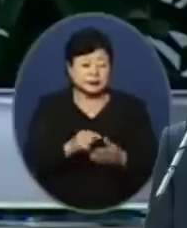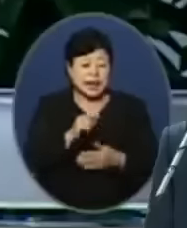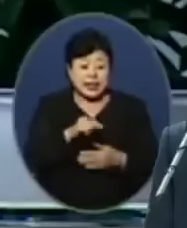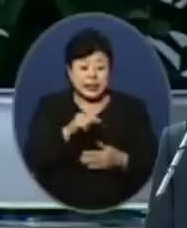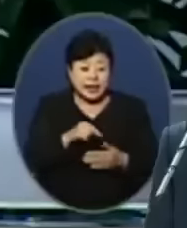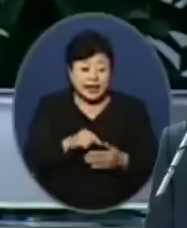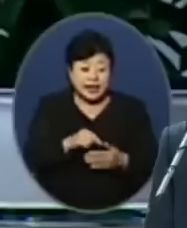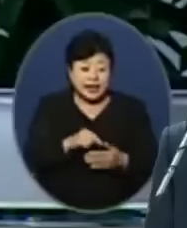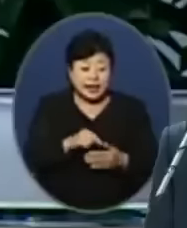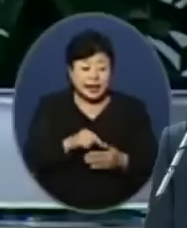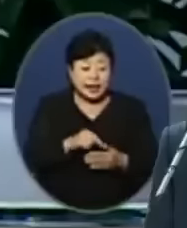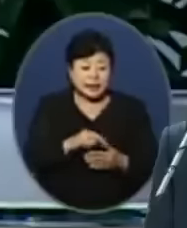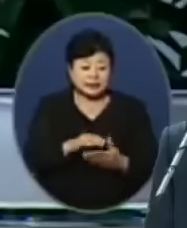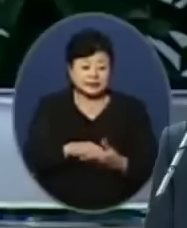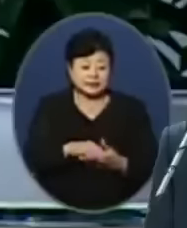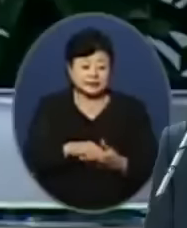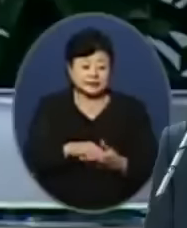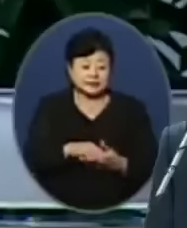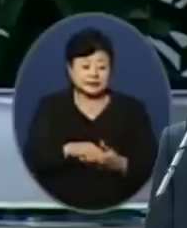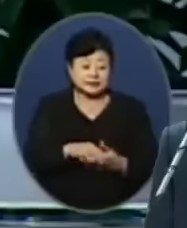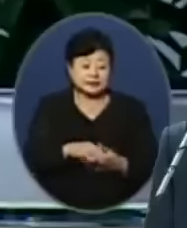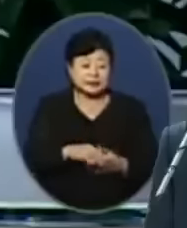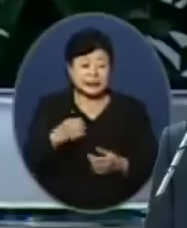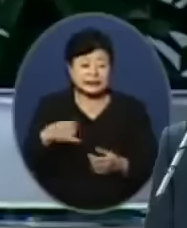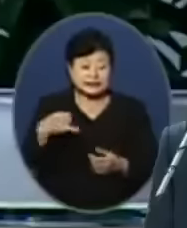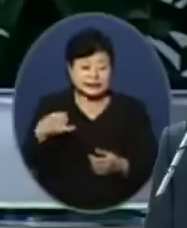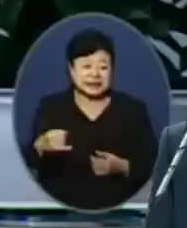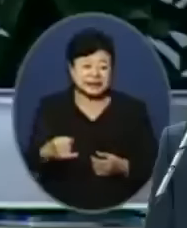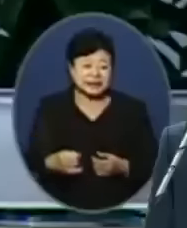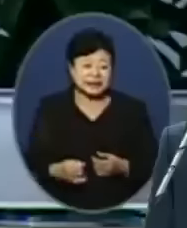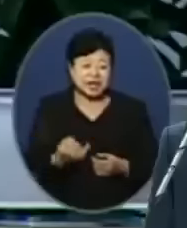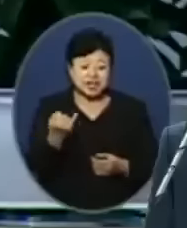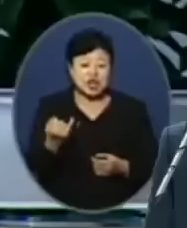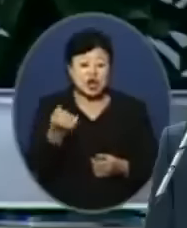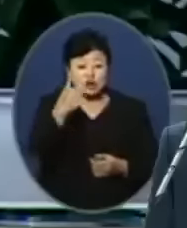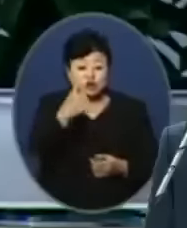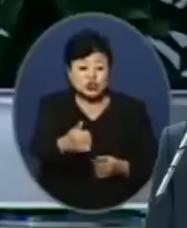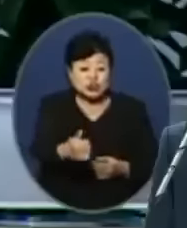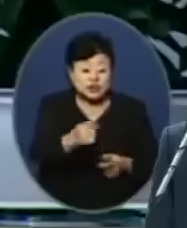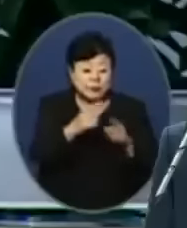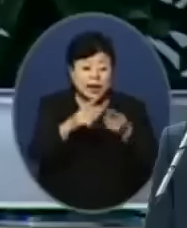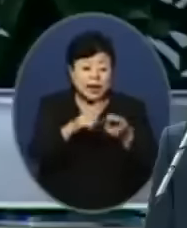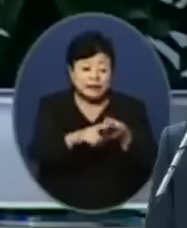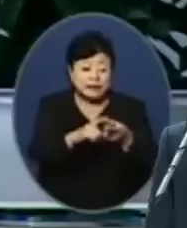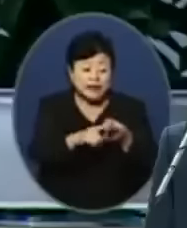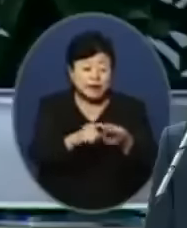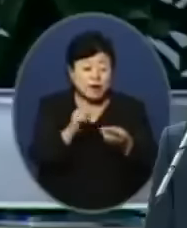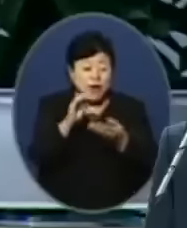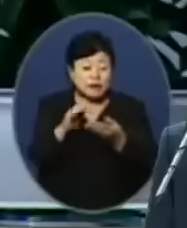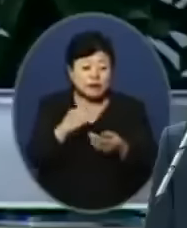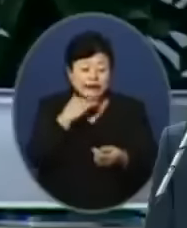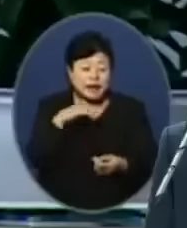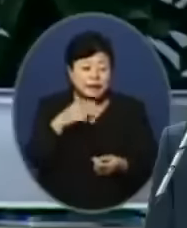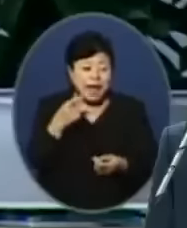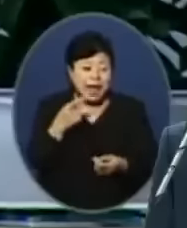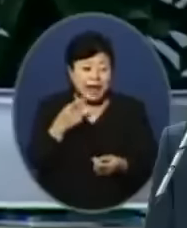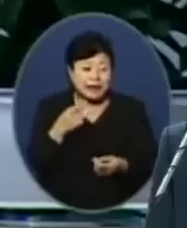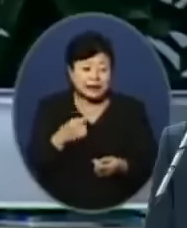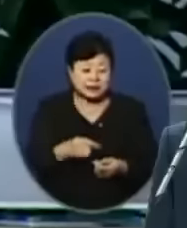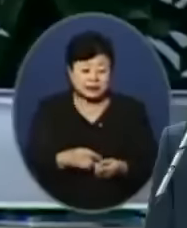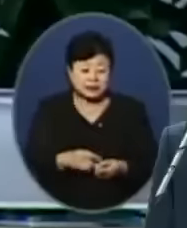아내는 많은 자식의 여주인이다. 그 말이 얼마 있지 않냐 해서 100살 된